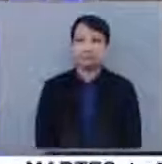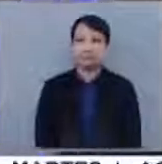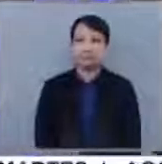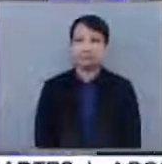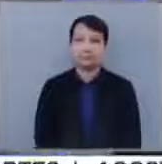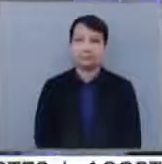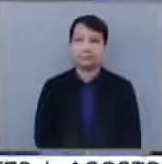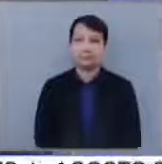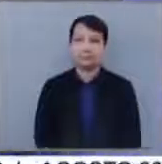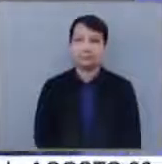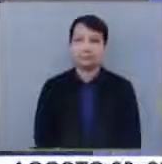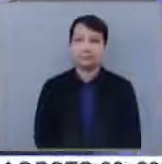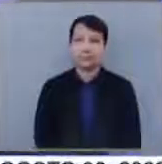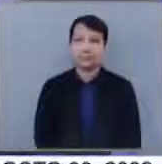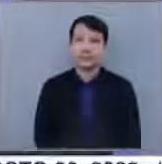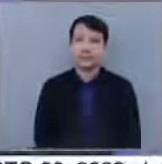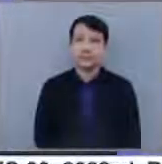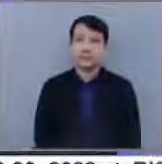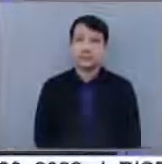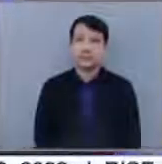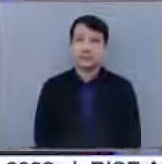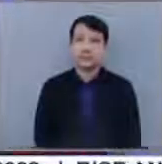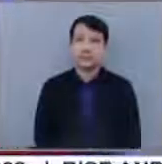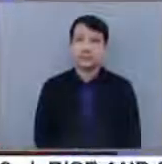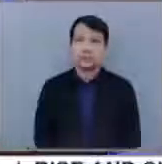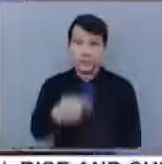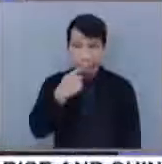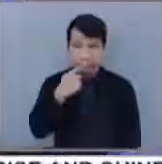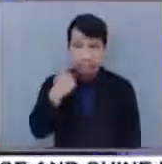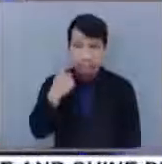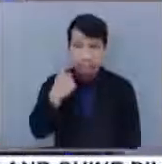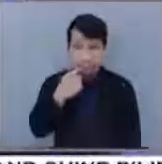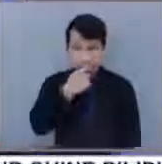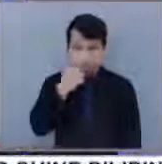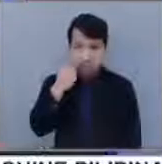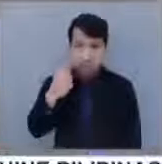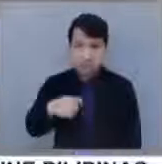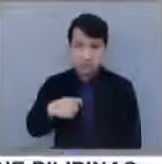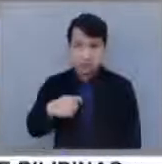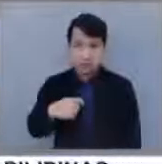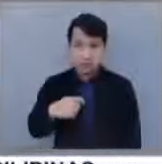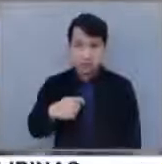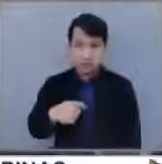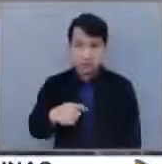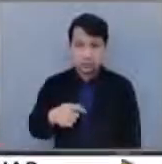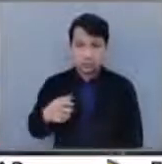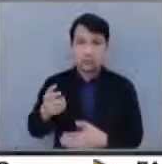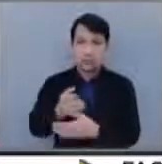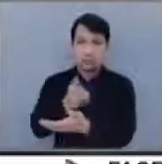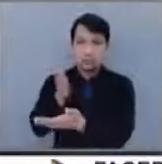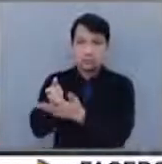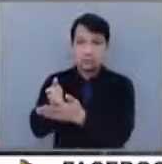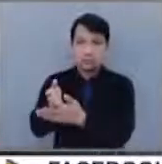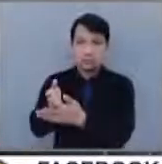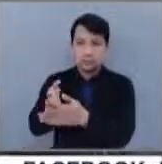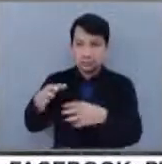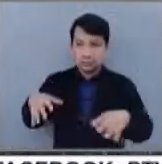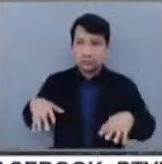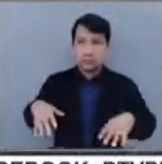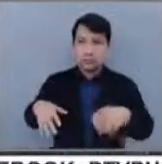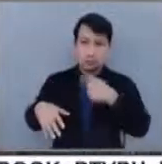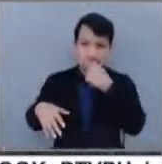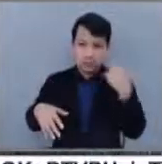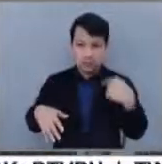Binabawi na ng Ukraine ang apat nitong barangay malapit sa Kherson City. Magugunitang nakuha ng Russian forces ang apat na